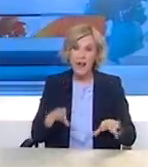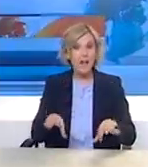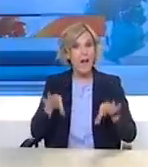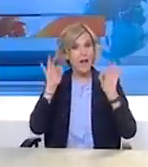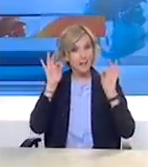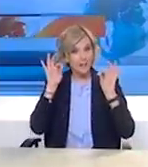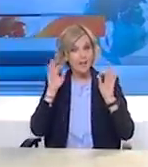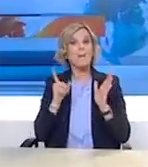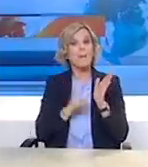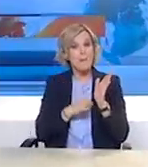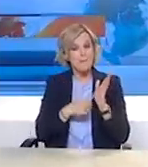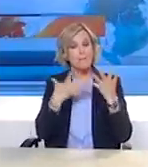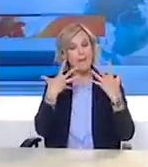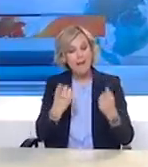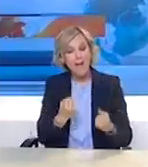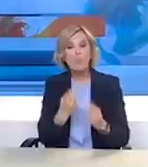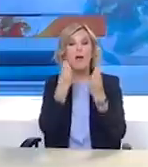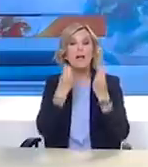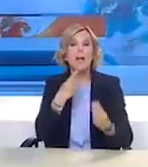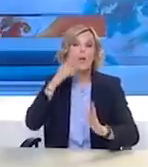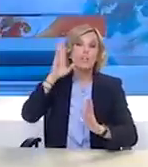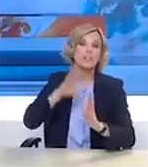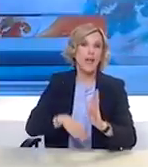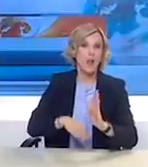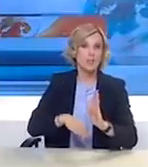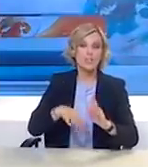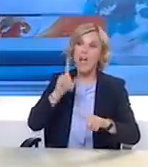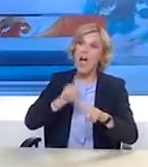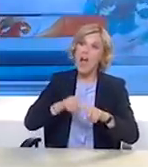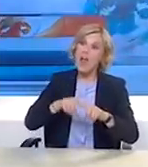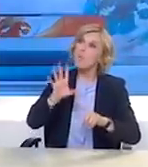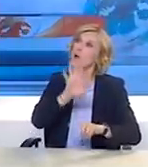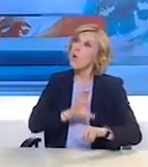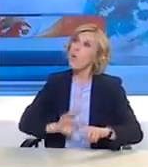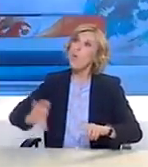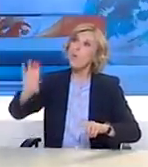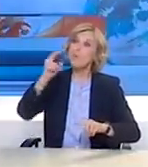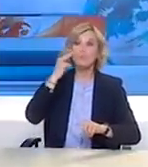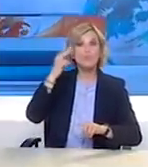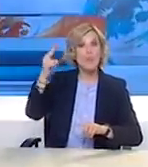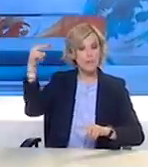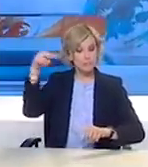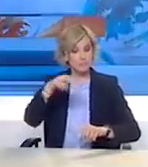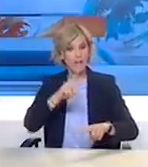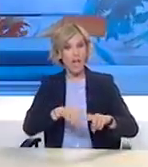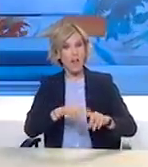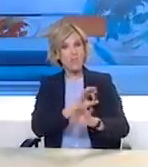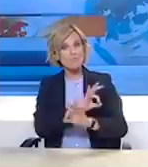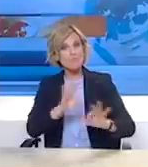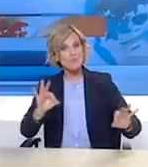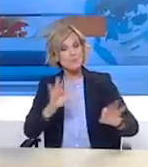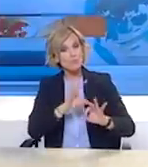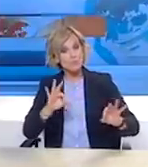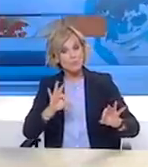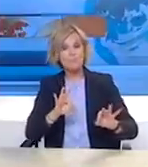επιλογό και νομίζω μας αξίζει να μνημονεύεται η χώρα μας, η πατρίδα μας, η Ελλάδα μας ως παράδειγμα προς μίμηση. Νομίζω αξίζει η προσπάθεια